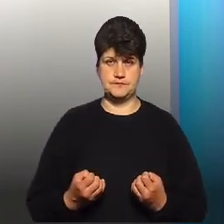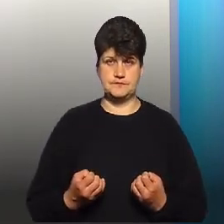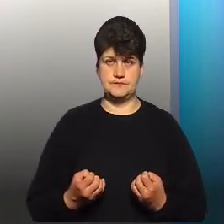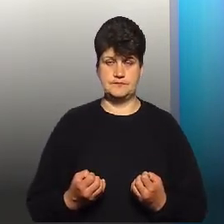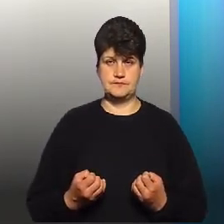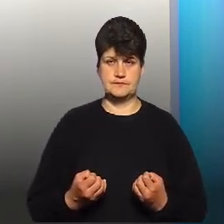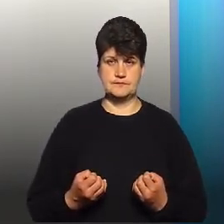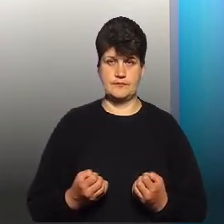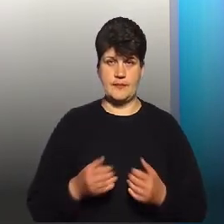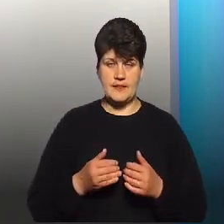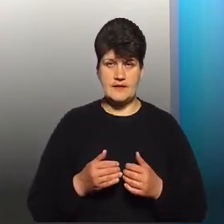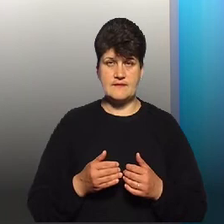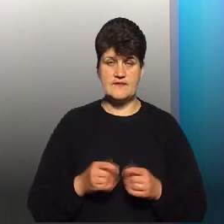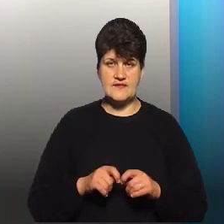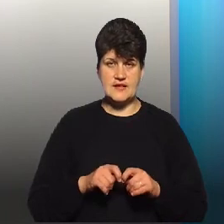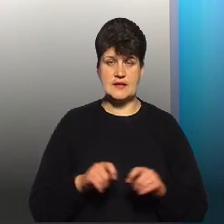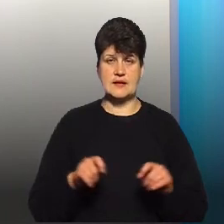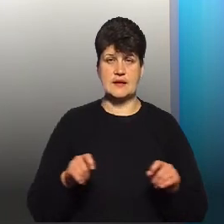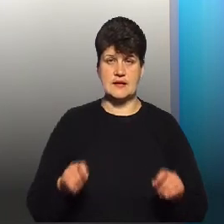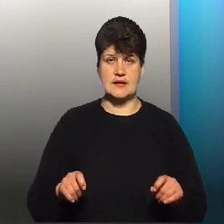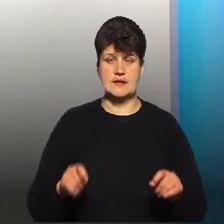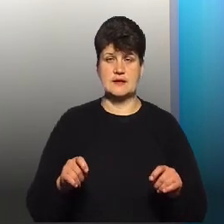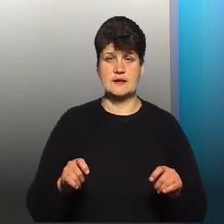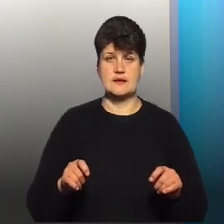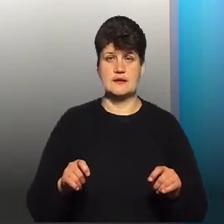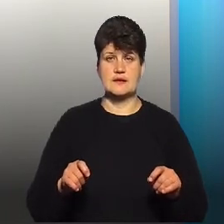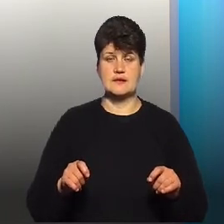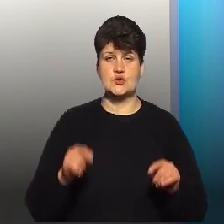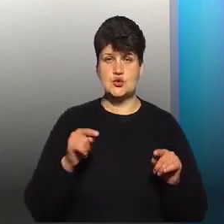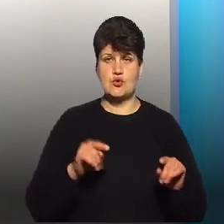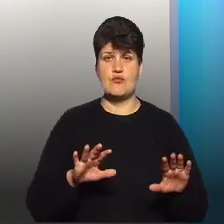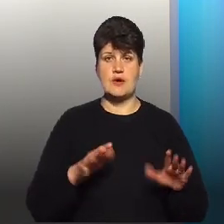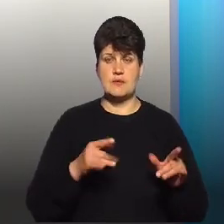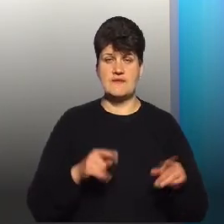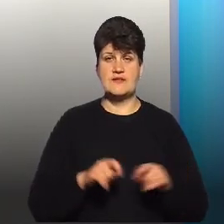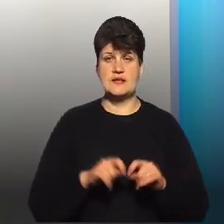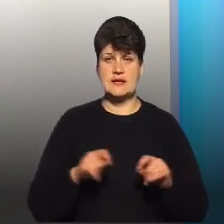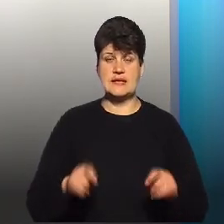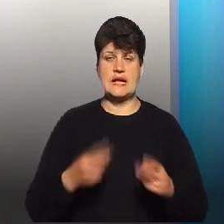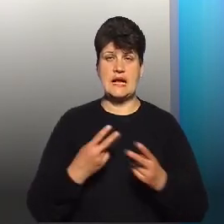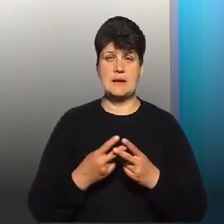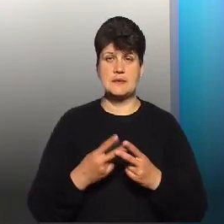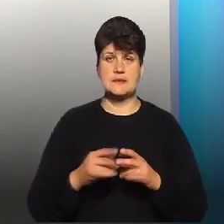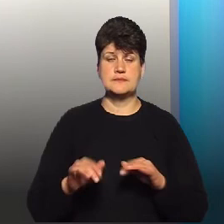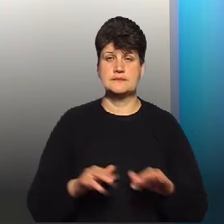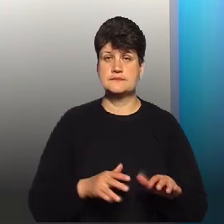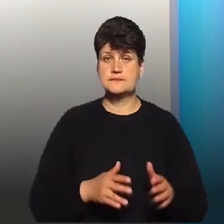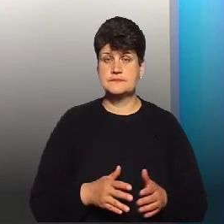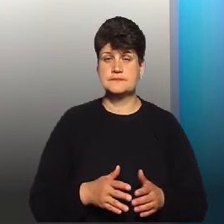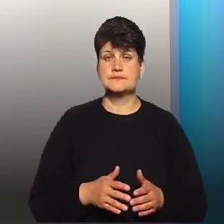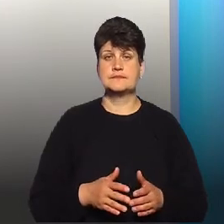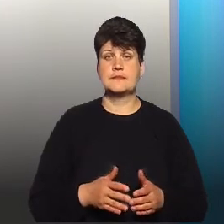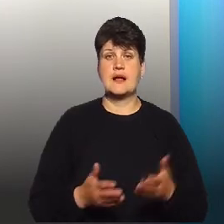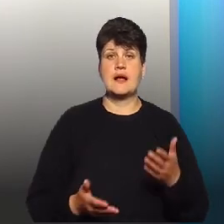відкрита під час того випадку ганебного, відкрите кримінальне провадження. Але